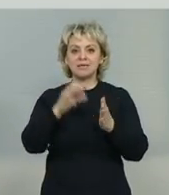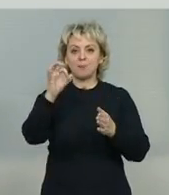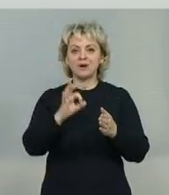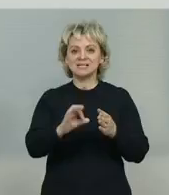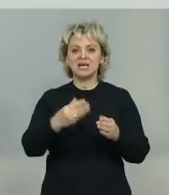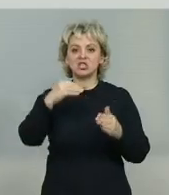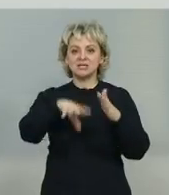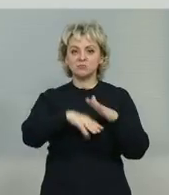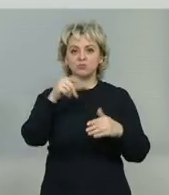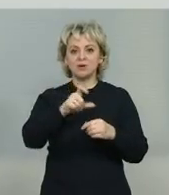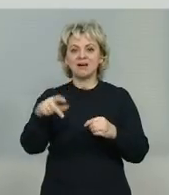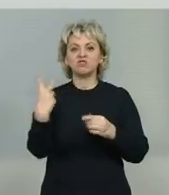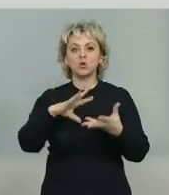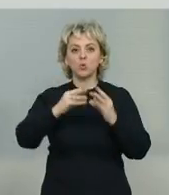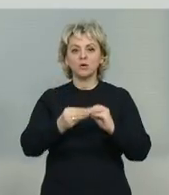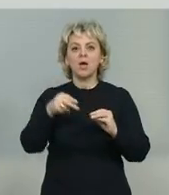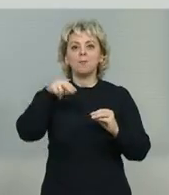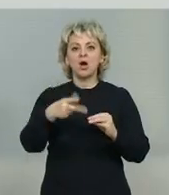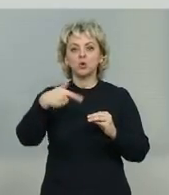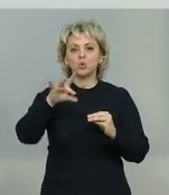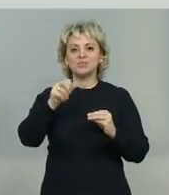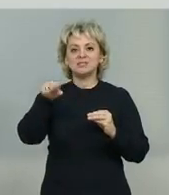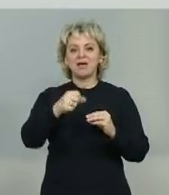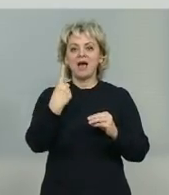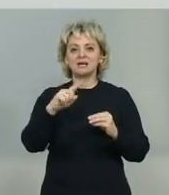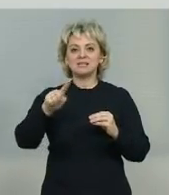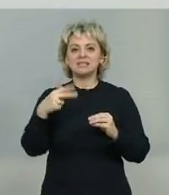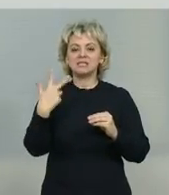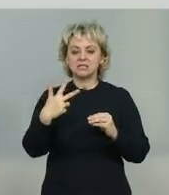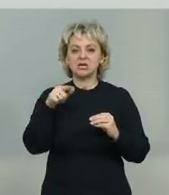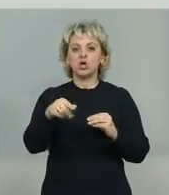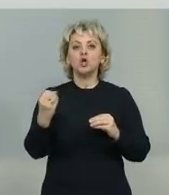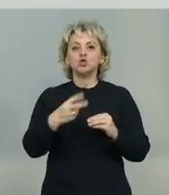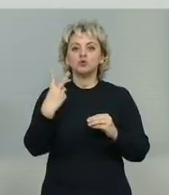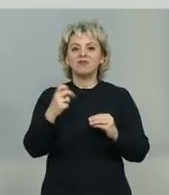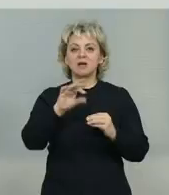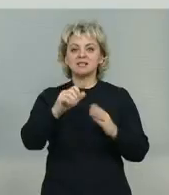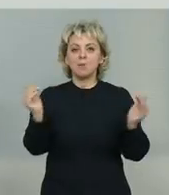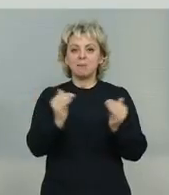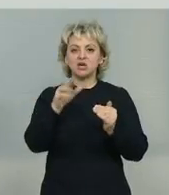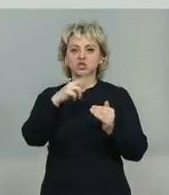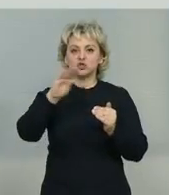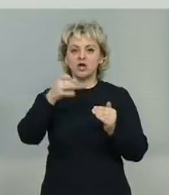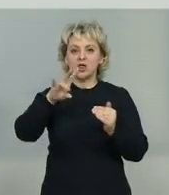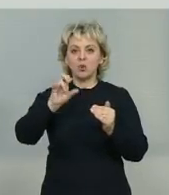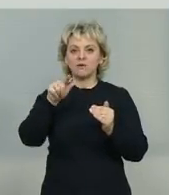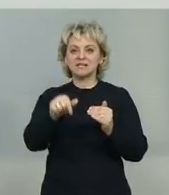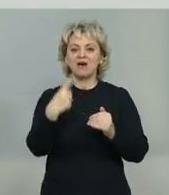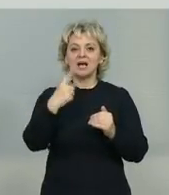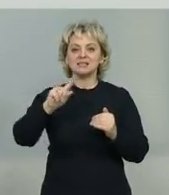78,97% избирателей. Второй результат у Павла Грудинина – 11,3%. Еще вдвое меньше у Владимира Жириновского